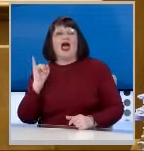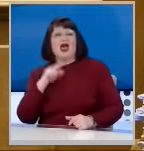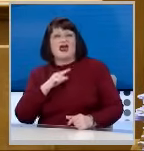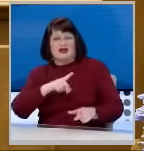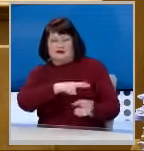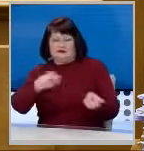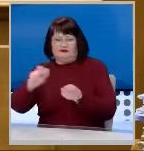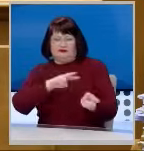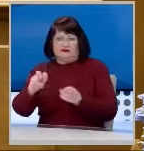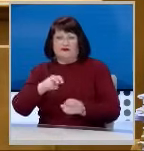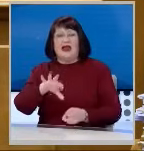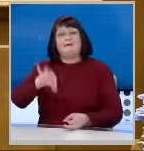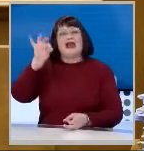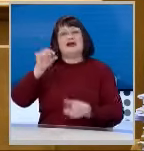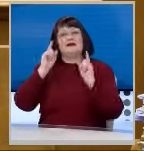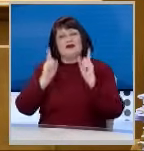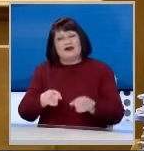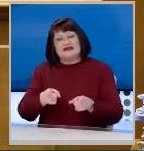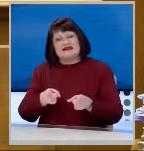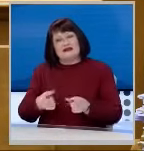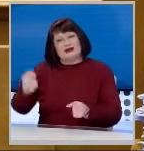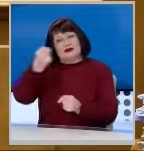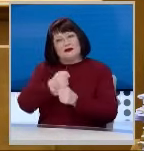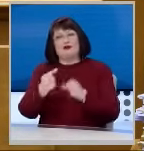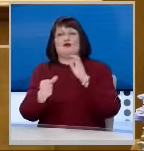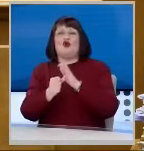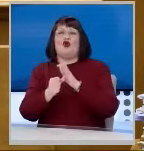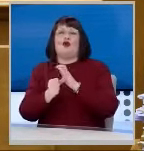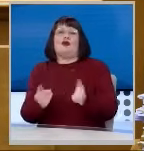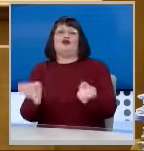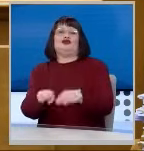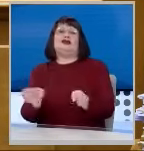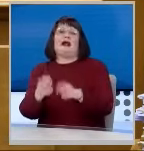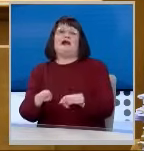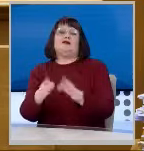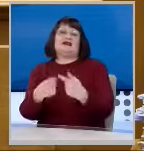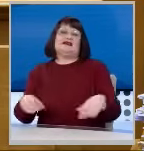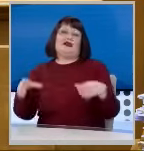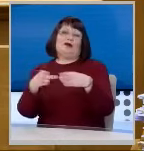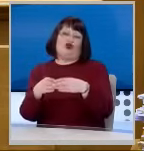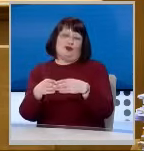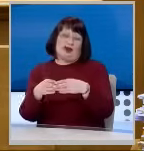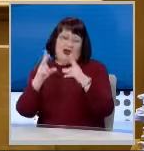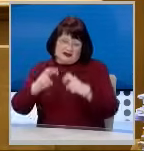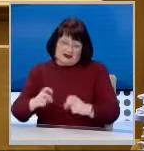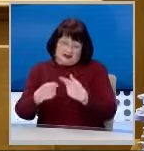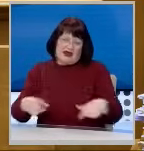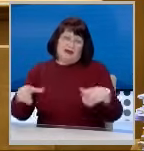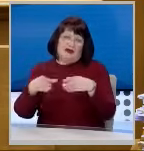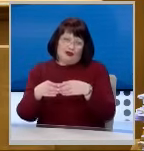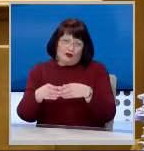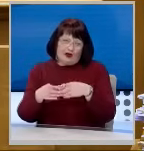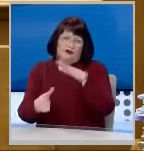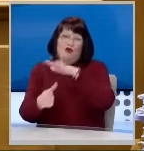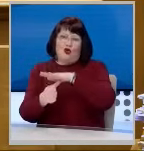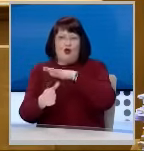επιλέχθηκε για τη βρώμικη δουλειά της συγκάλυψης στην εξεταστική επιτροπή